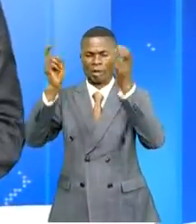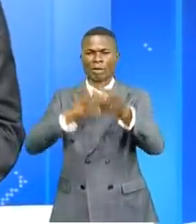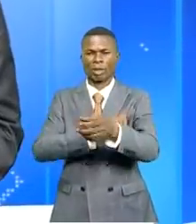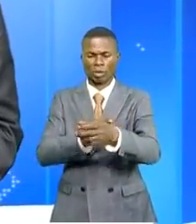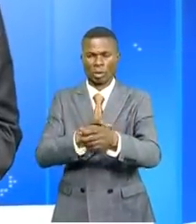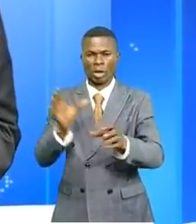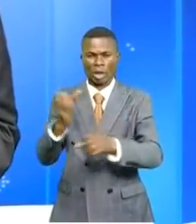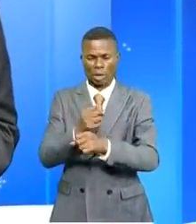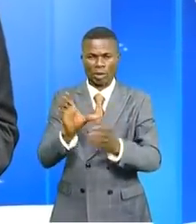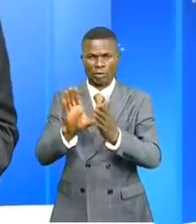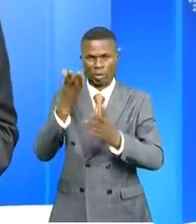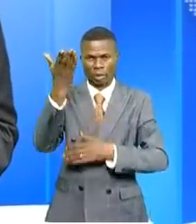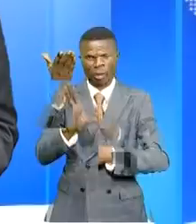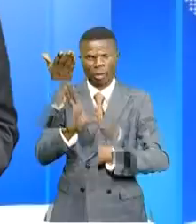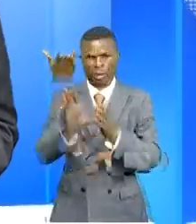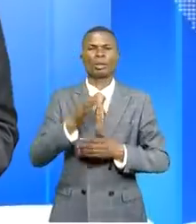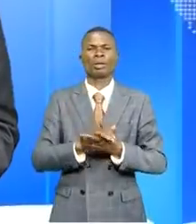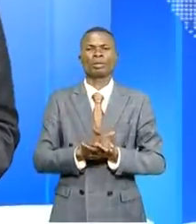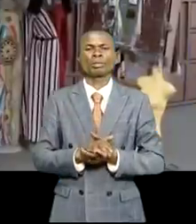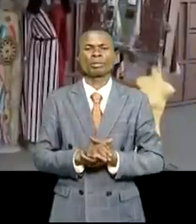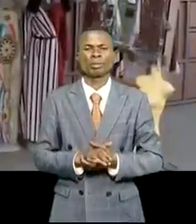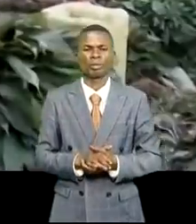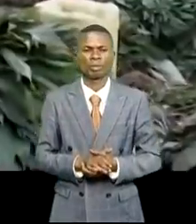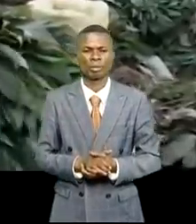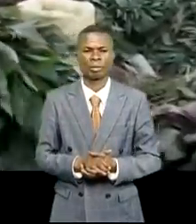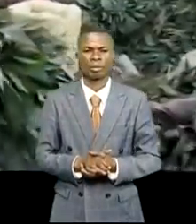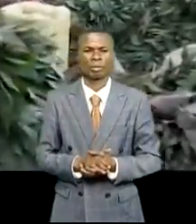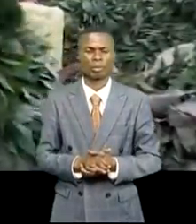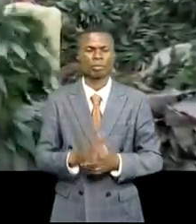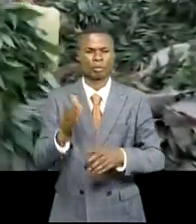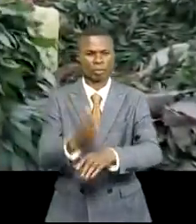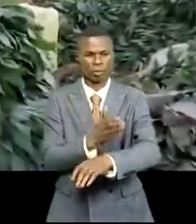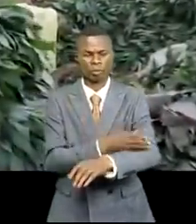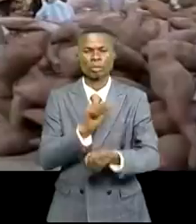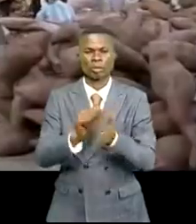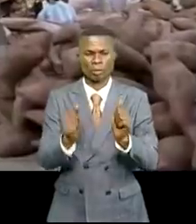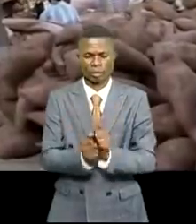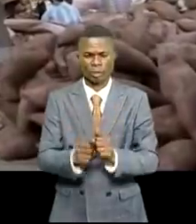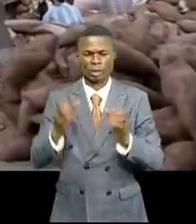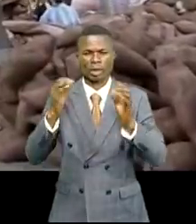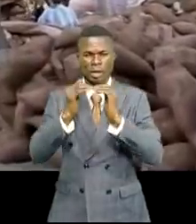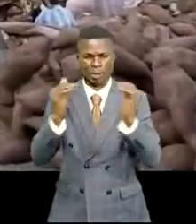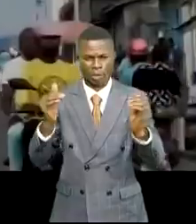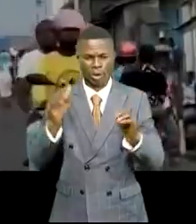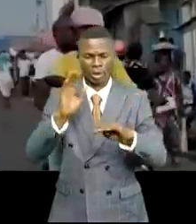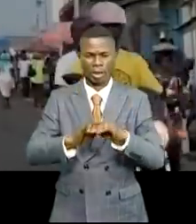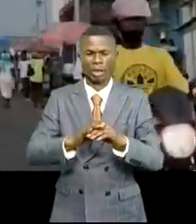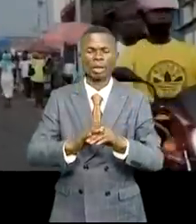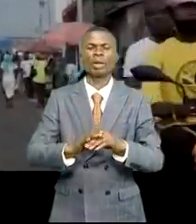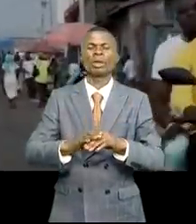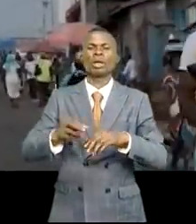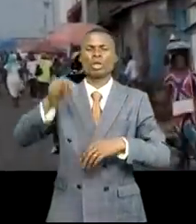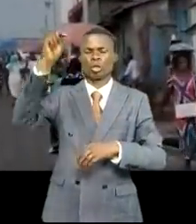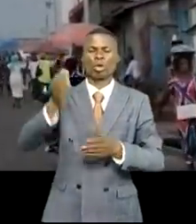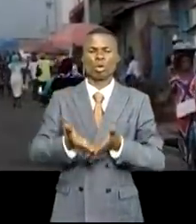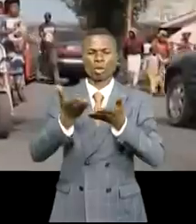du point de presse dans ce reportage. Au fur et à mesure que la situation se stabilise à Goma dans le nord Kivu, les déplacés